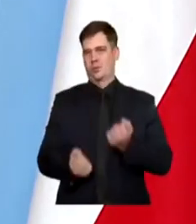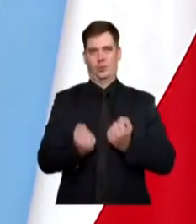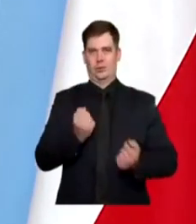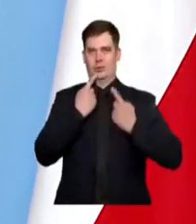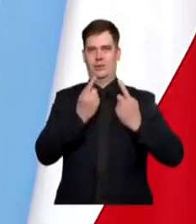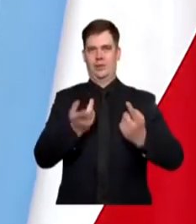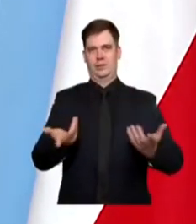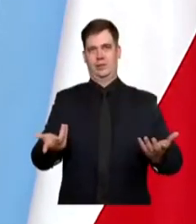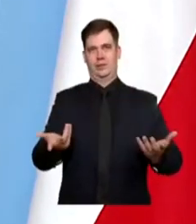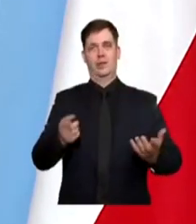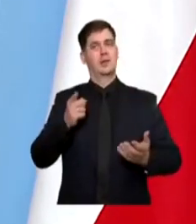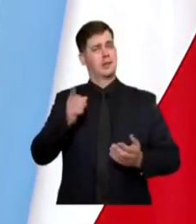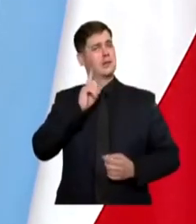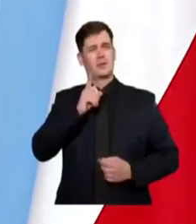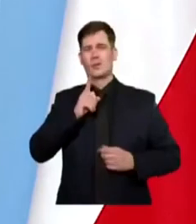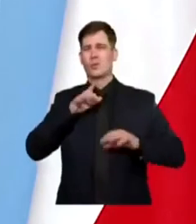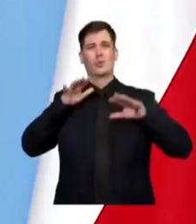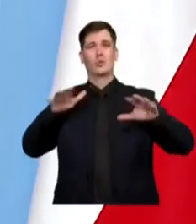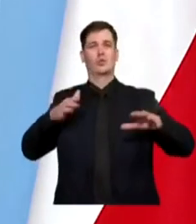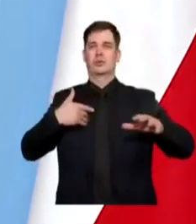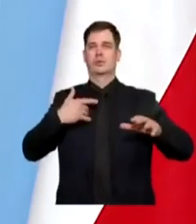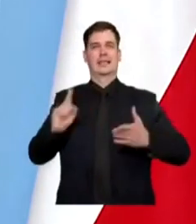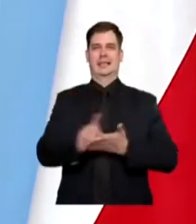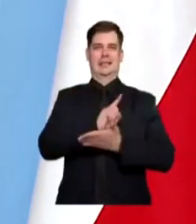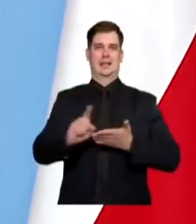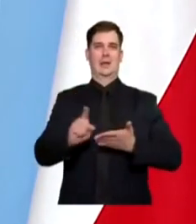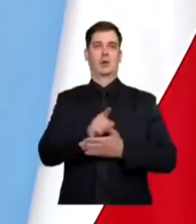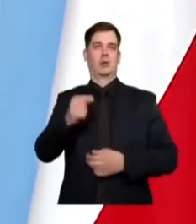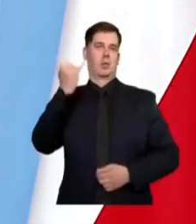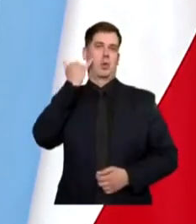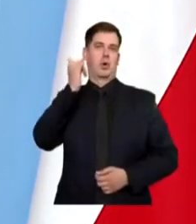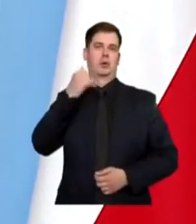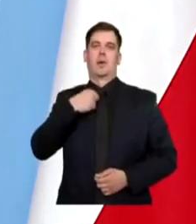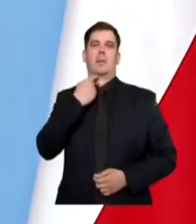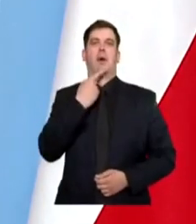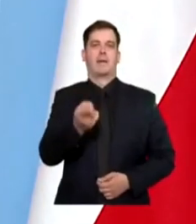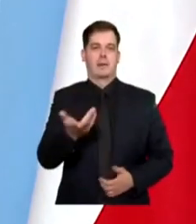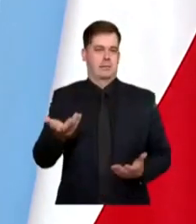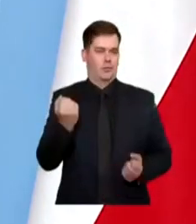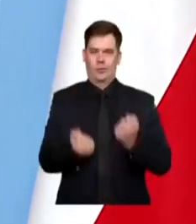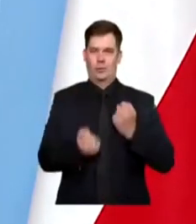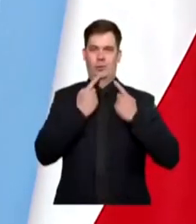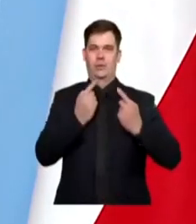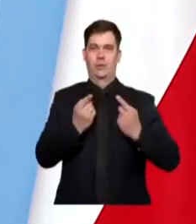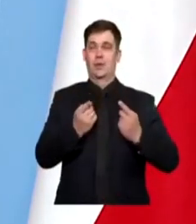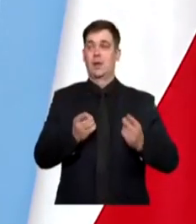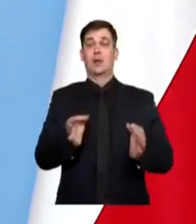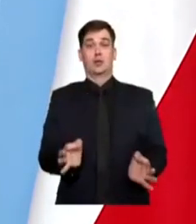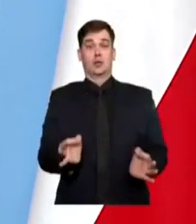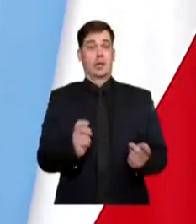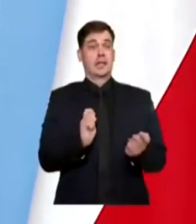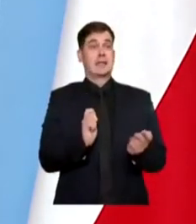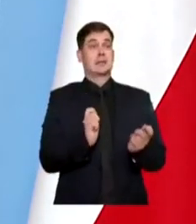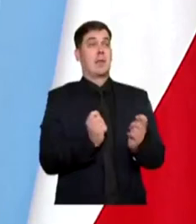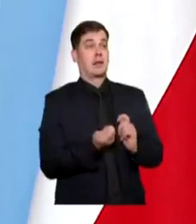i myślę, że obarczone są ogromnym ryzykiem błędu, bo wiemy, że małe zmiany dzisiaj skutkują